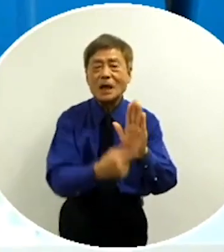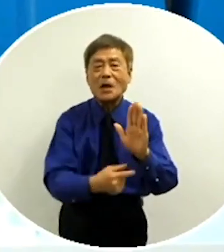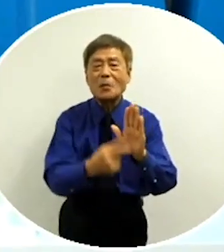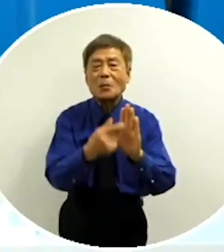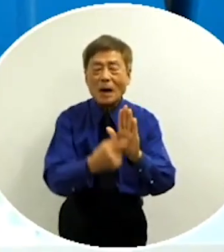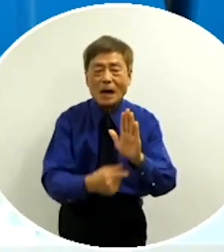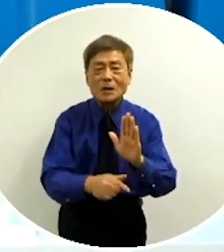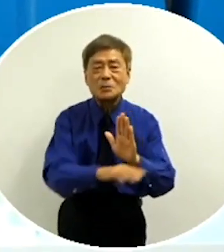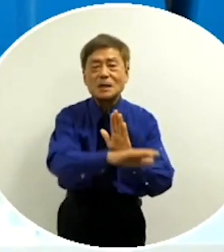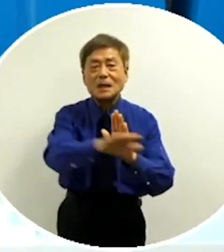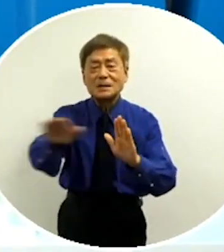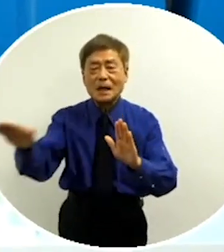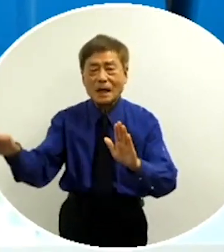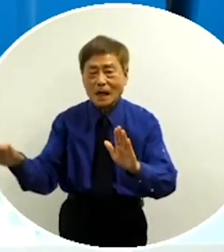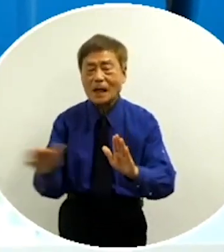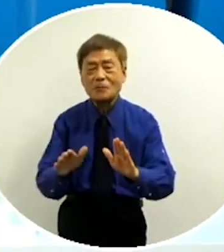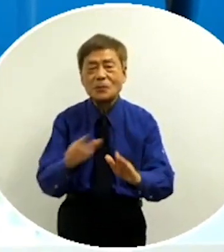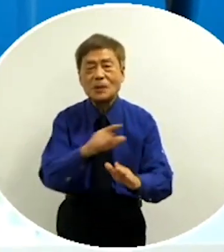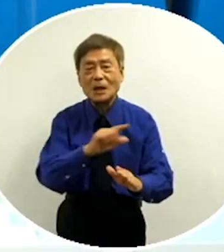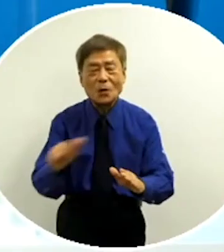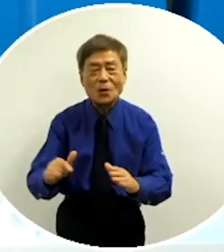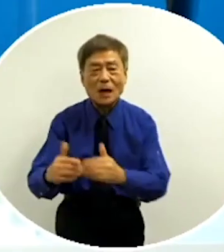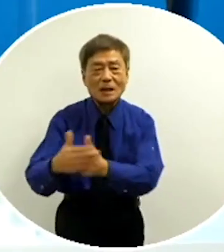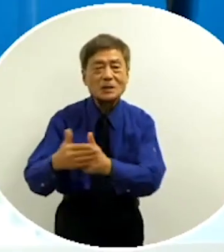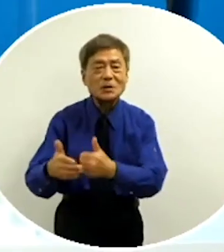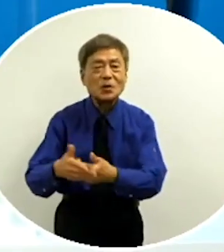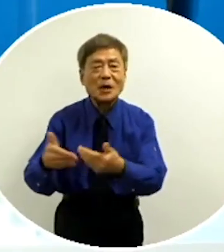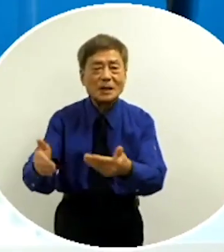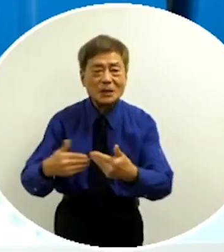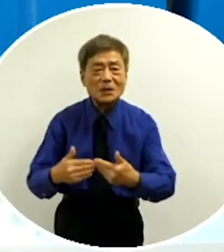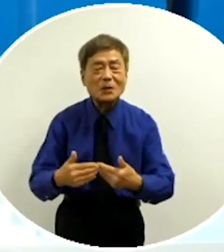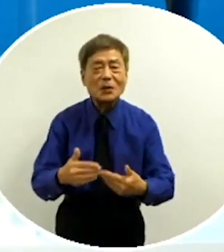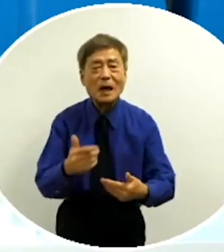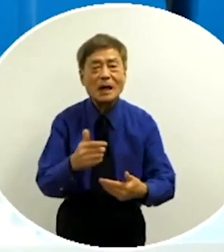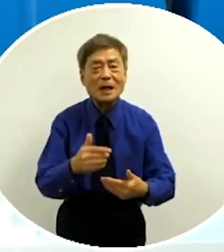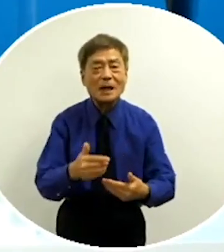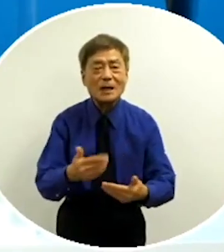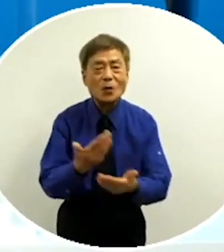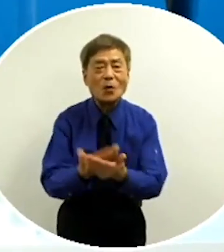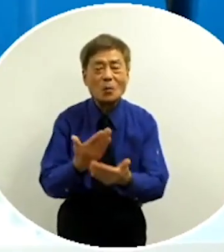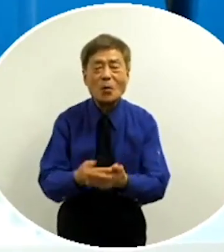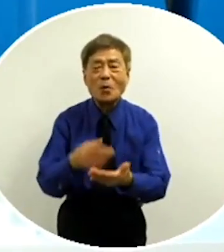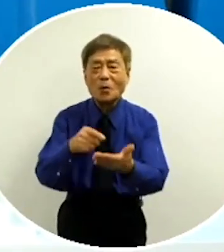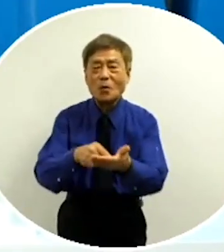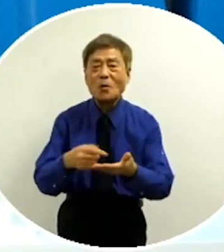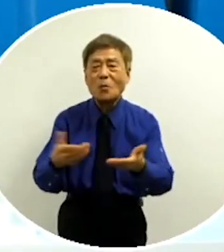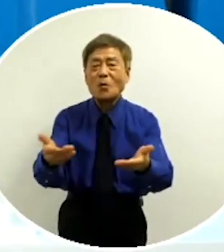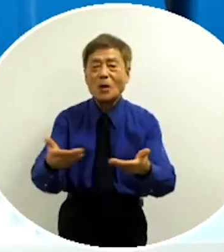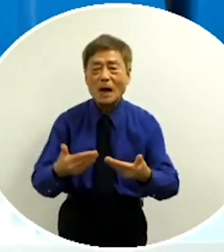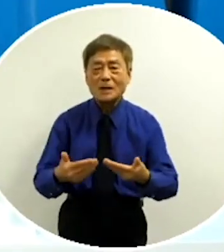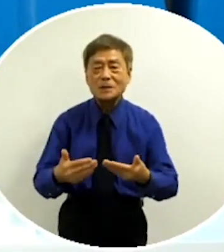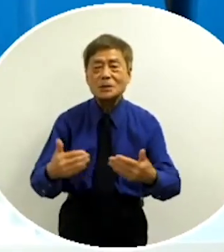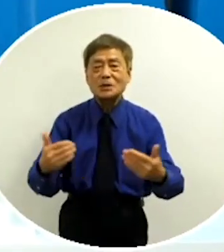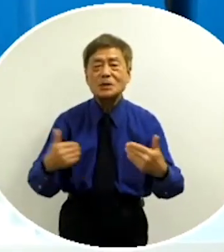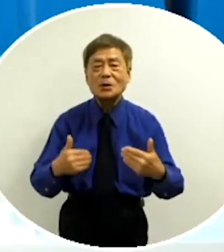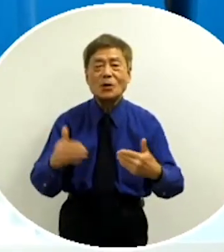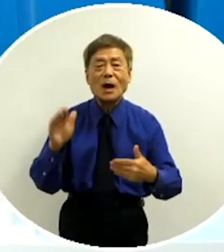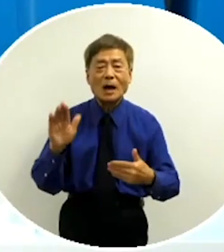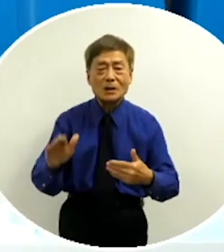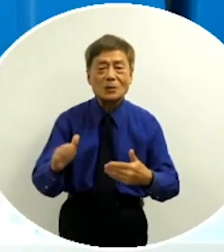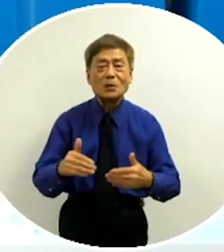や助言やアドバイス視点を集めたいっていうアプローチやっぱりやる体制をつくるということが大事だ